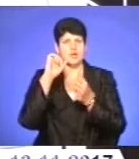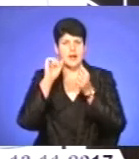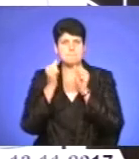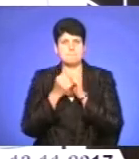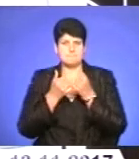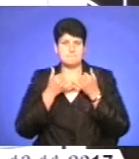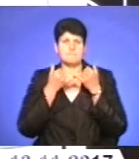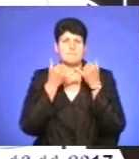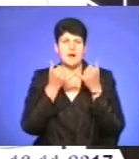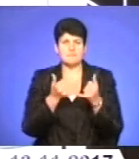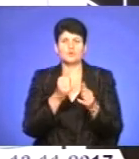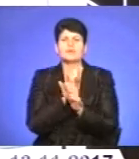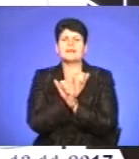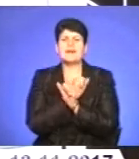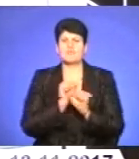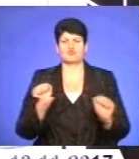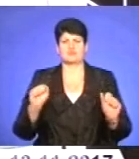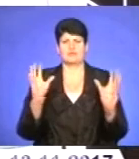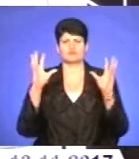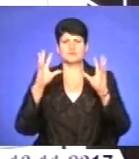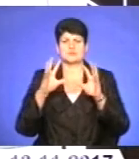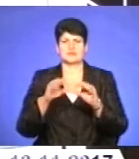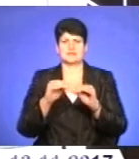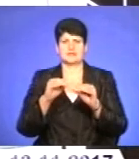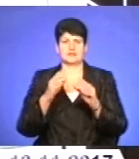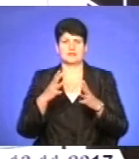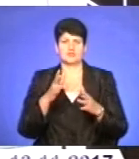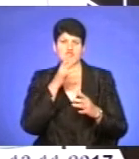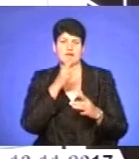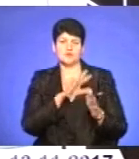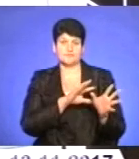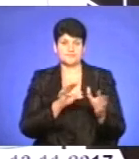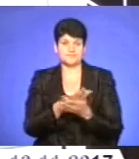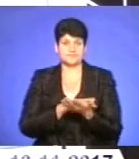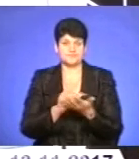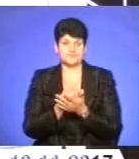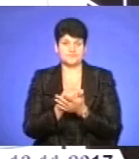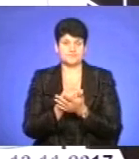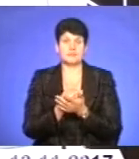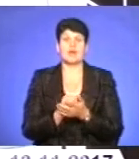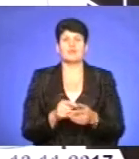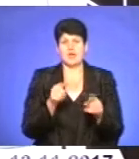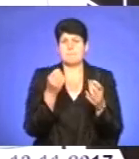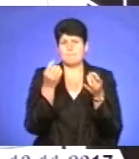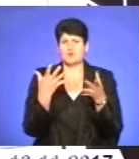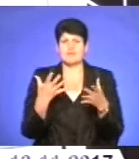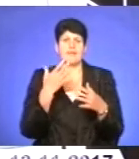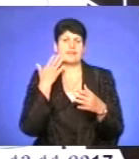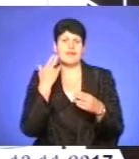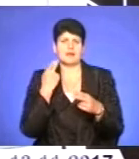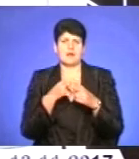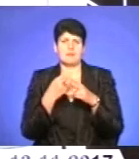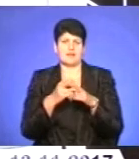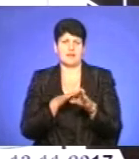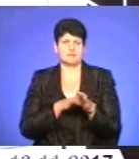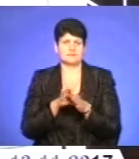яку неможливо згасити вітром часу. Вона проста, теж легка, в металі